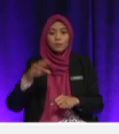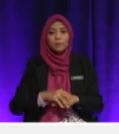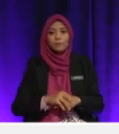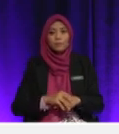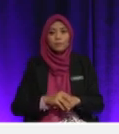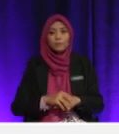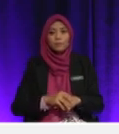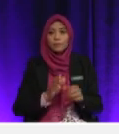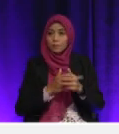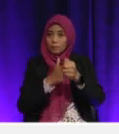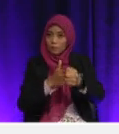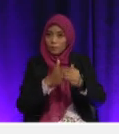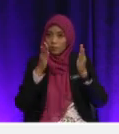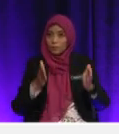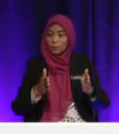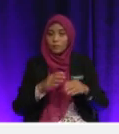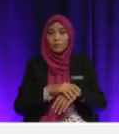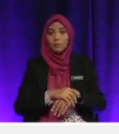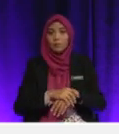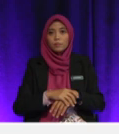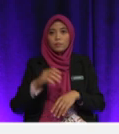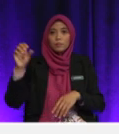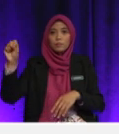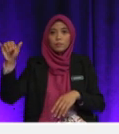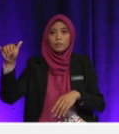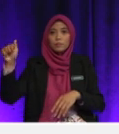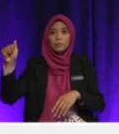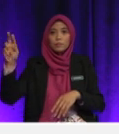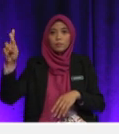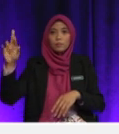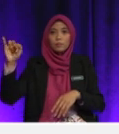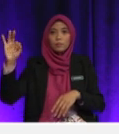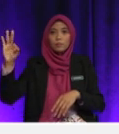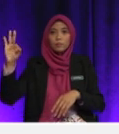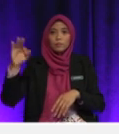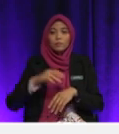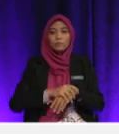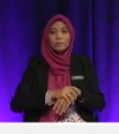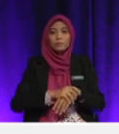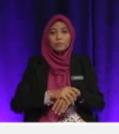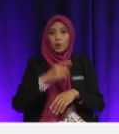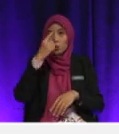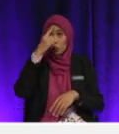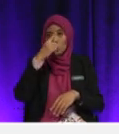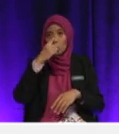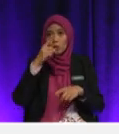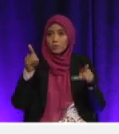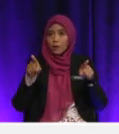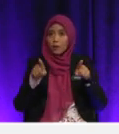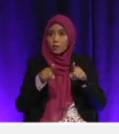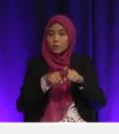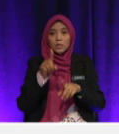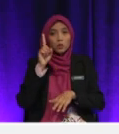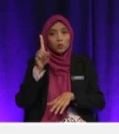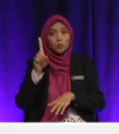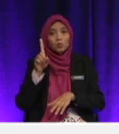Labuan pemimpinnya adalah Mando Syarif Iman suhaili Yakub dan pengawet Ahmad perjuangannya untuk menyatukan anak negeri